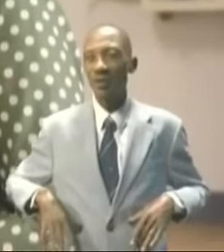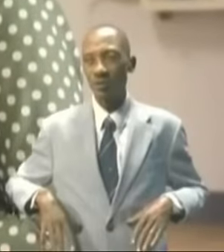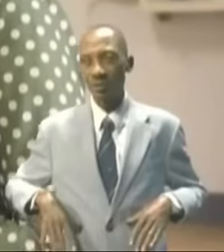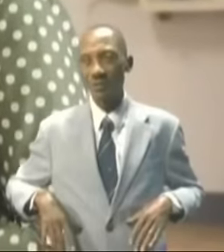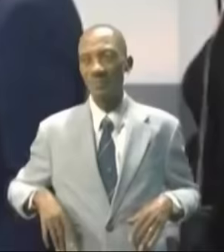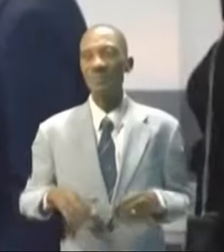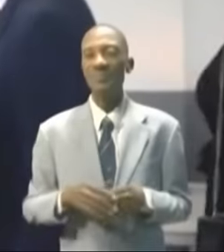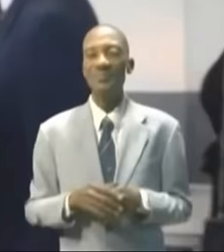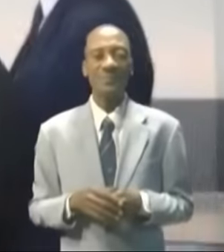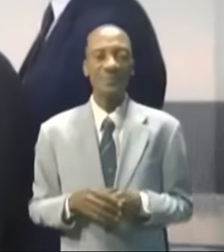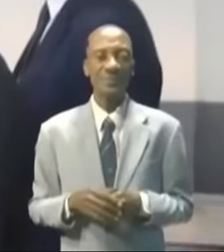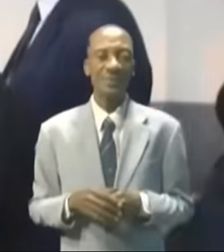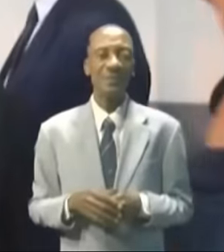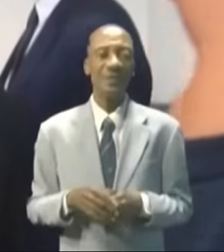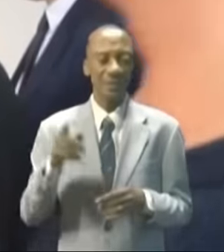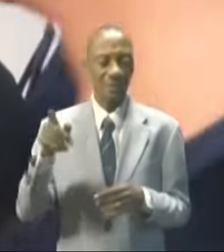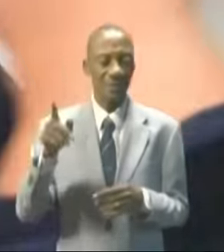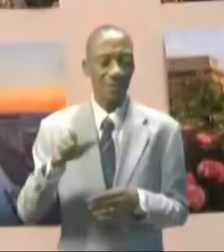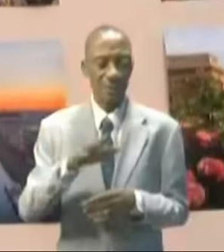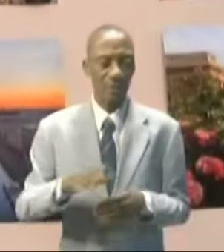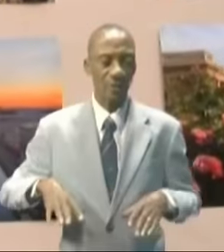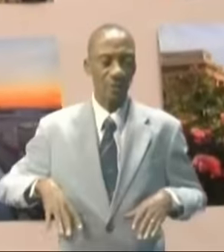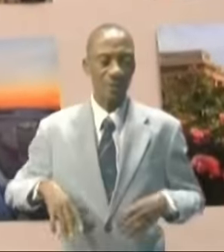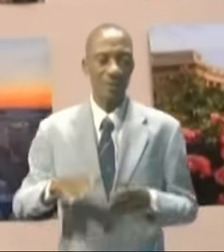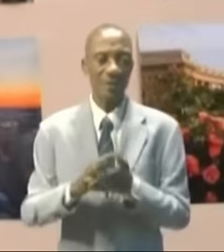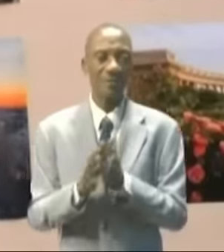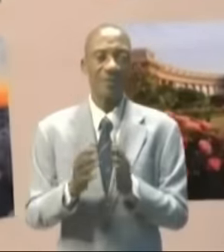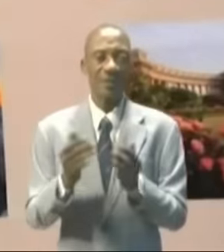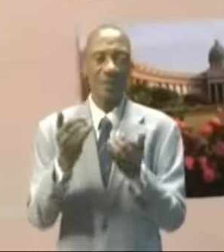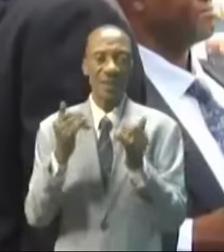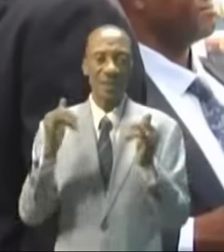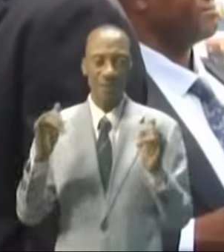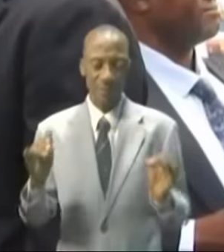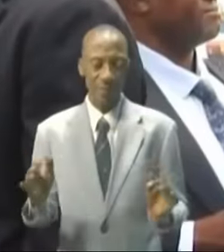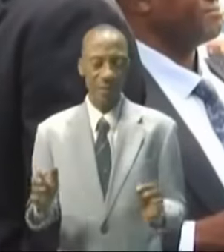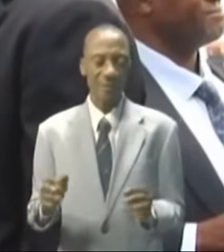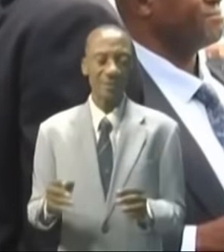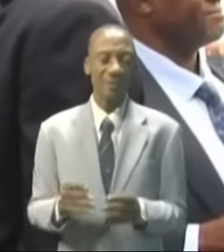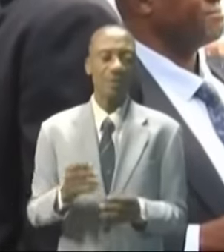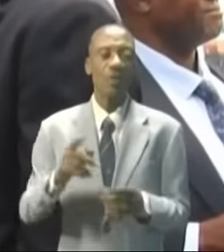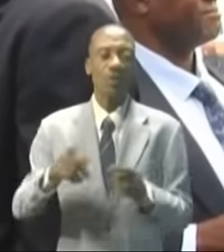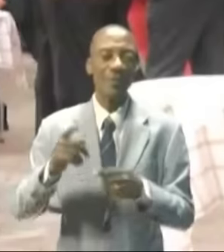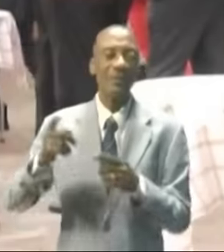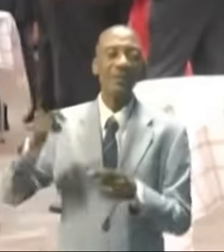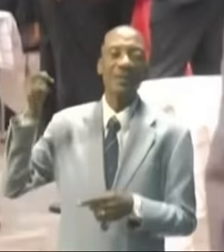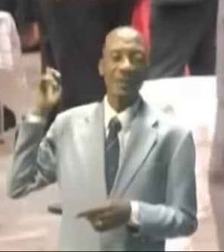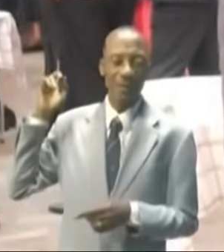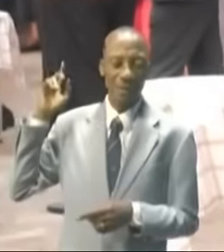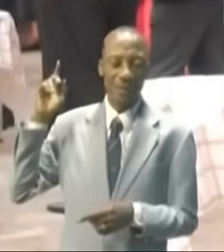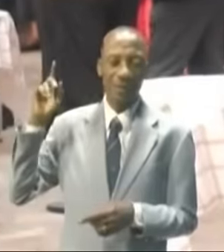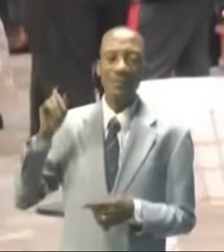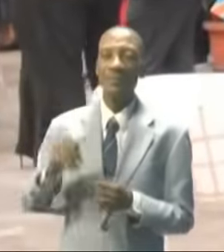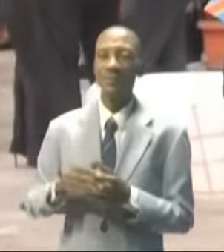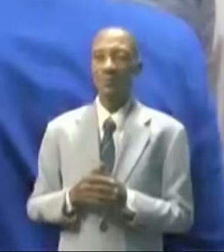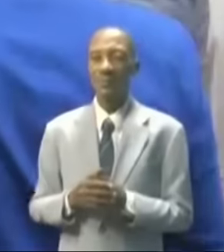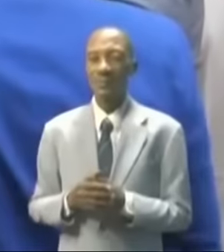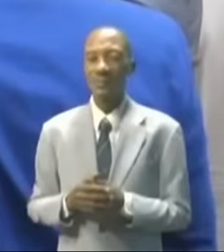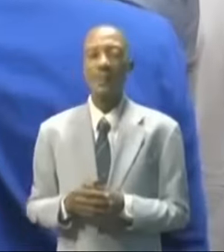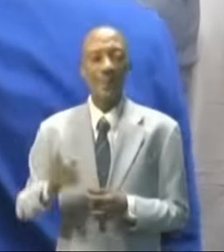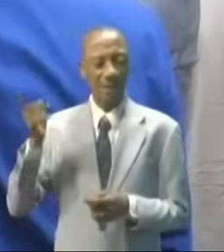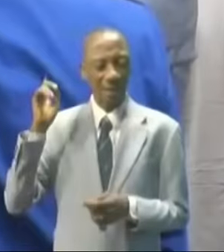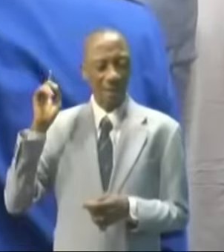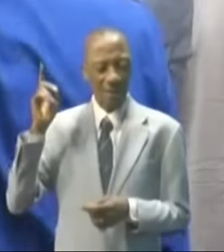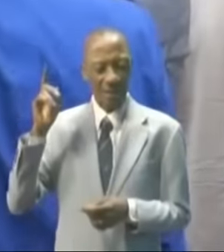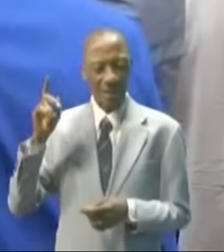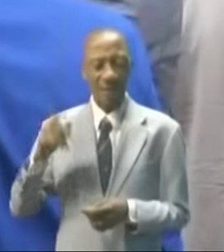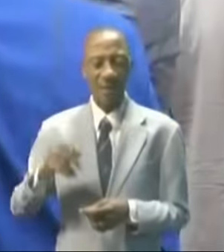en 1990 de la déclaration de souveraineté de la plus grande et la République centrale de l'Union soviétique,